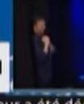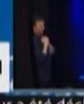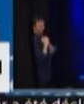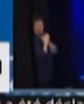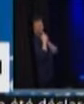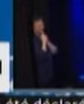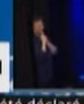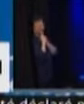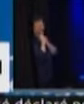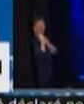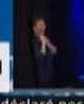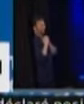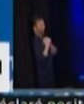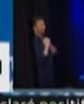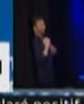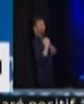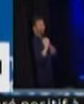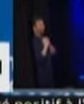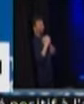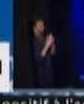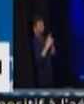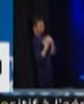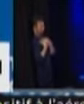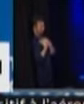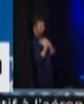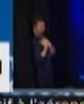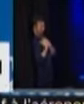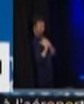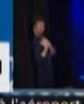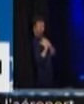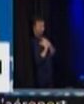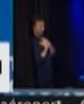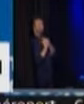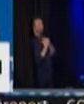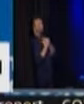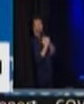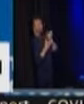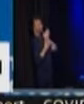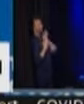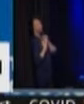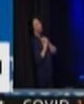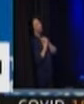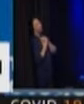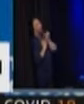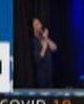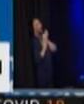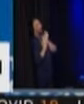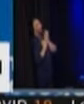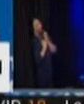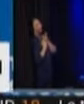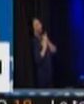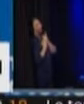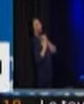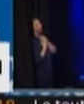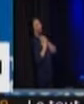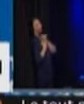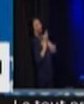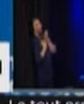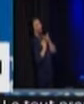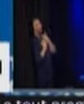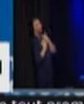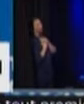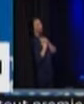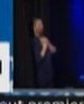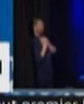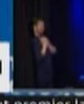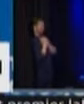sont perçus comme étant entièrement vaccinés. Mais s'ils veulent voyager, ils ont besoin d'une deuxième dose. Et vous dites que c'est acceptable. Mais ce que je veux comprendre,